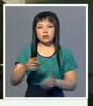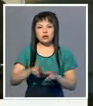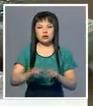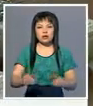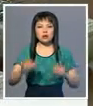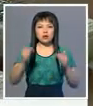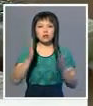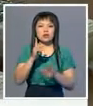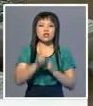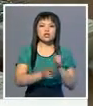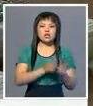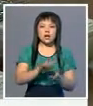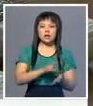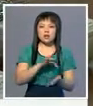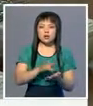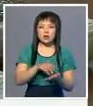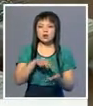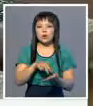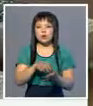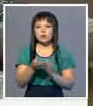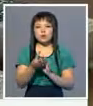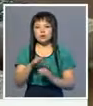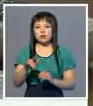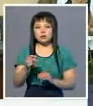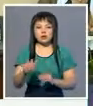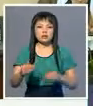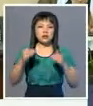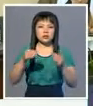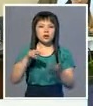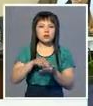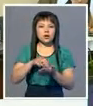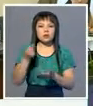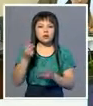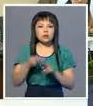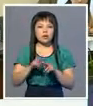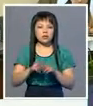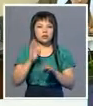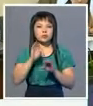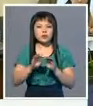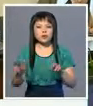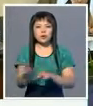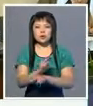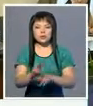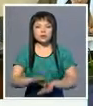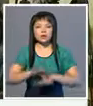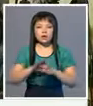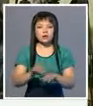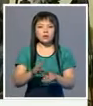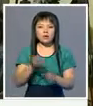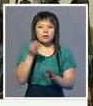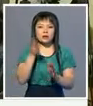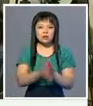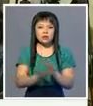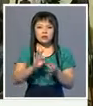болады. Жезқазғандықтар үшін де судың құны 13 теңгеге қымбаттады. Тарифтердің көтерілуіне су құбырларын жөндеу жұмыстарына кеткен